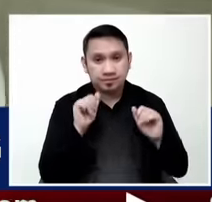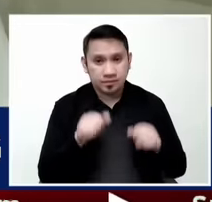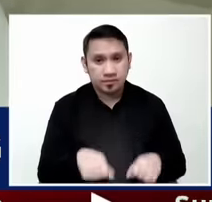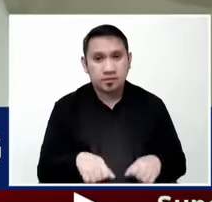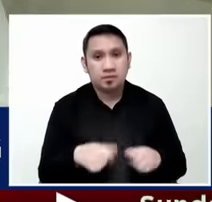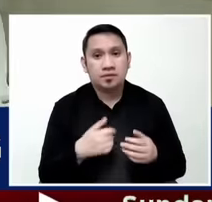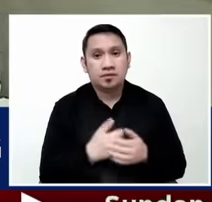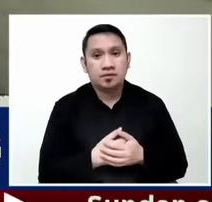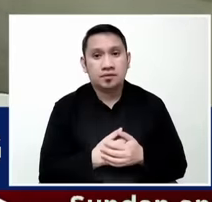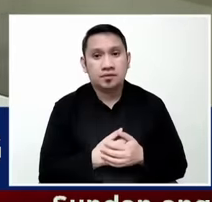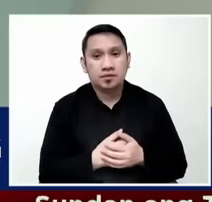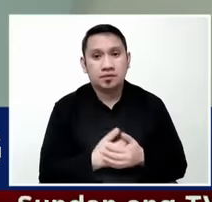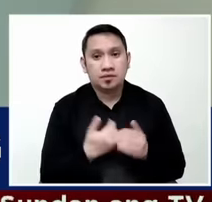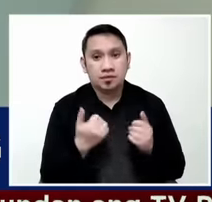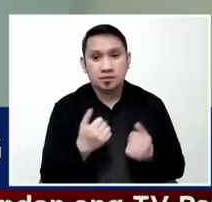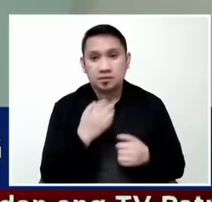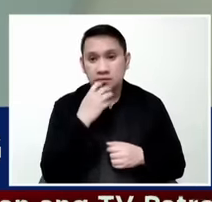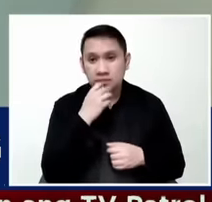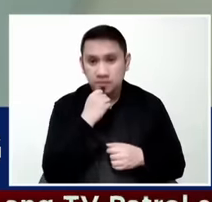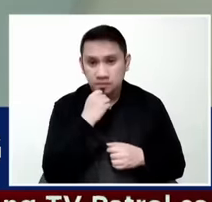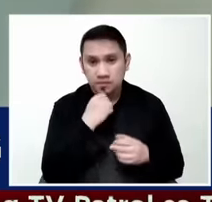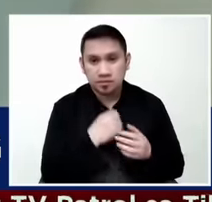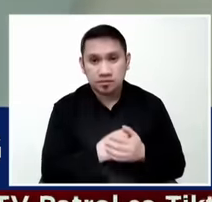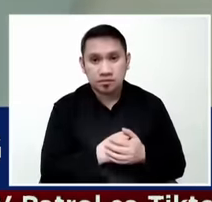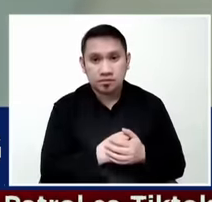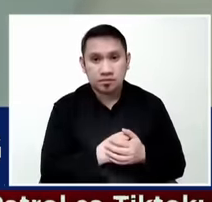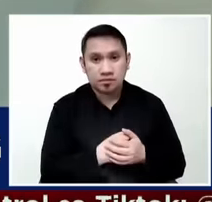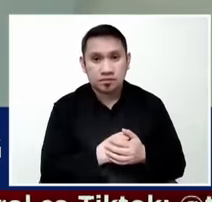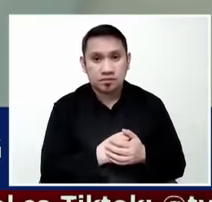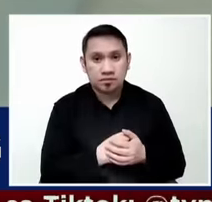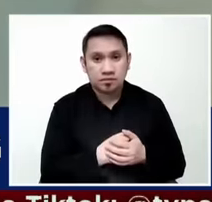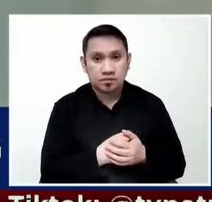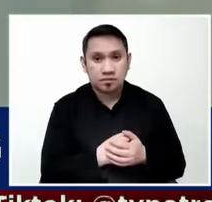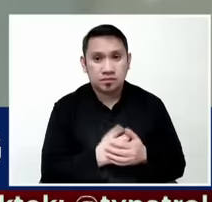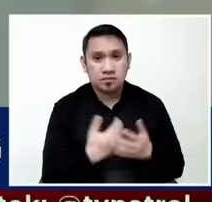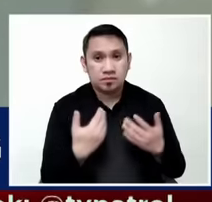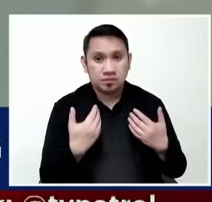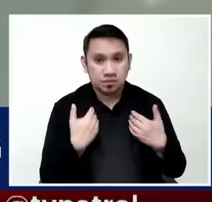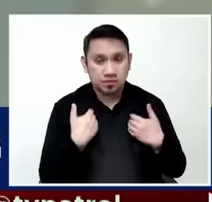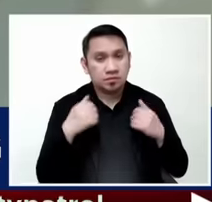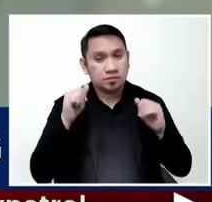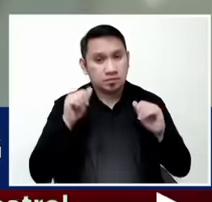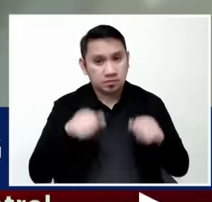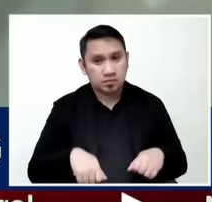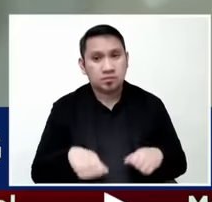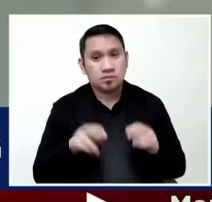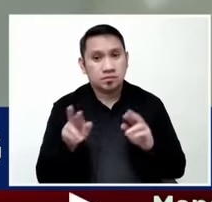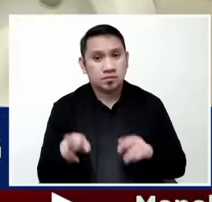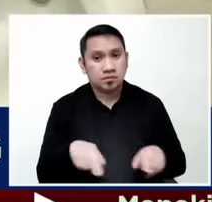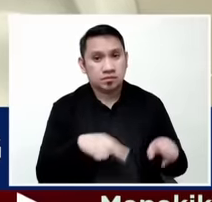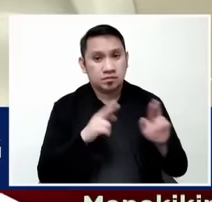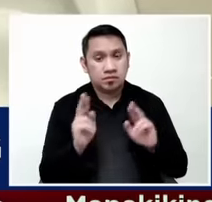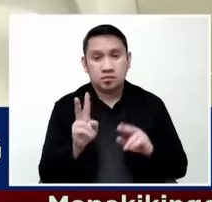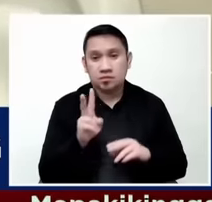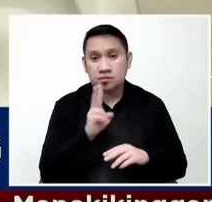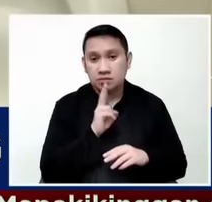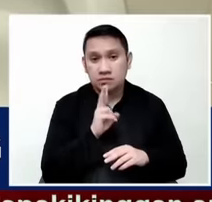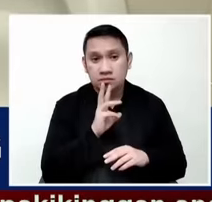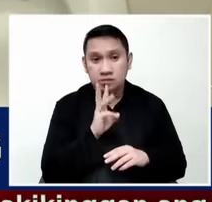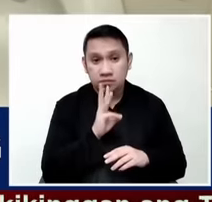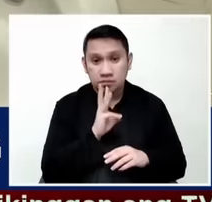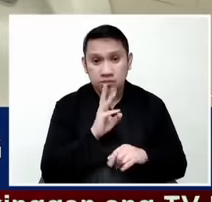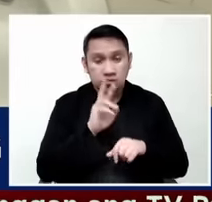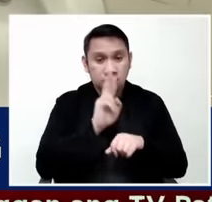na makapagtipid kami sewage treatment plant at may capacity na mag-recycle ng tubig. Ginagamit